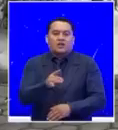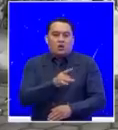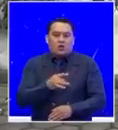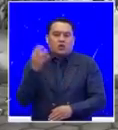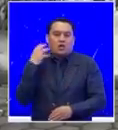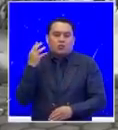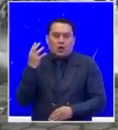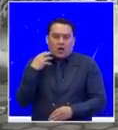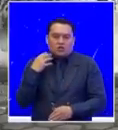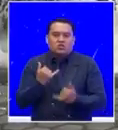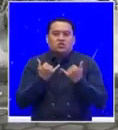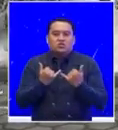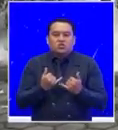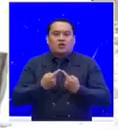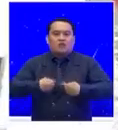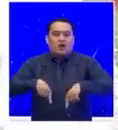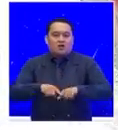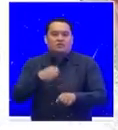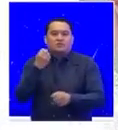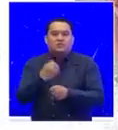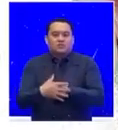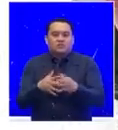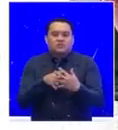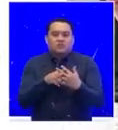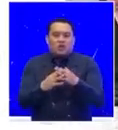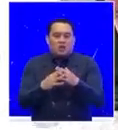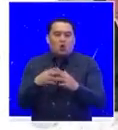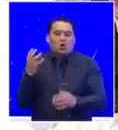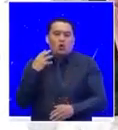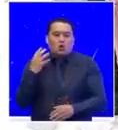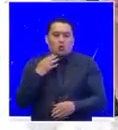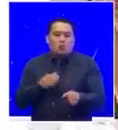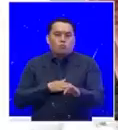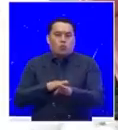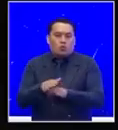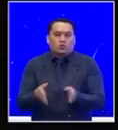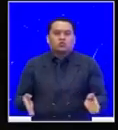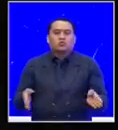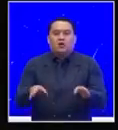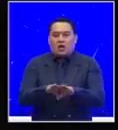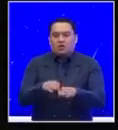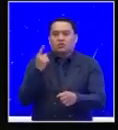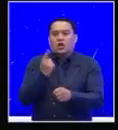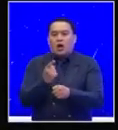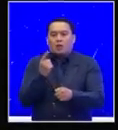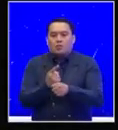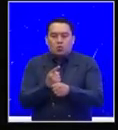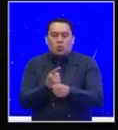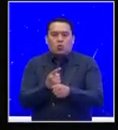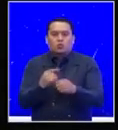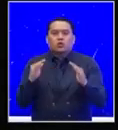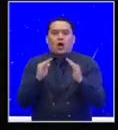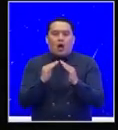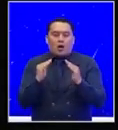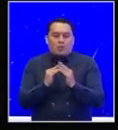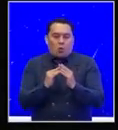– Кербулакском. Сейчас административный центр в поселок Сара-Азек полностью закрыли на карантин. Запрещен выход жителей из домов